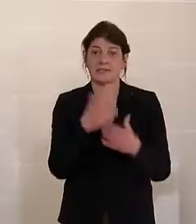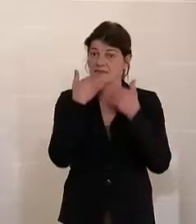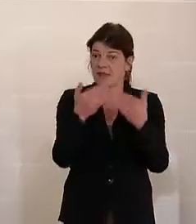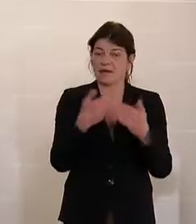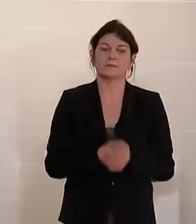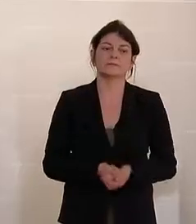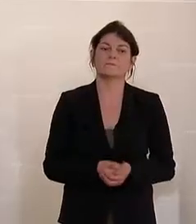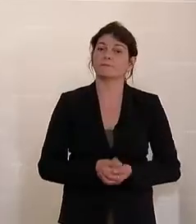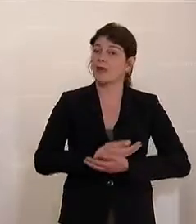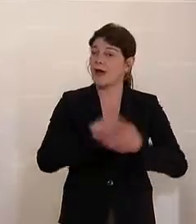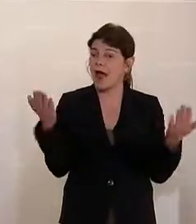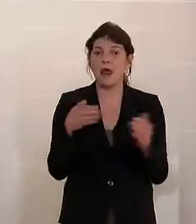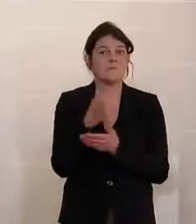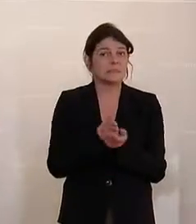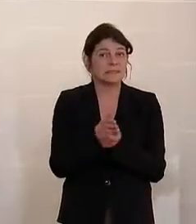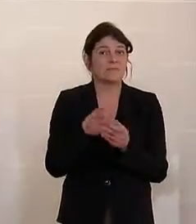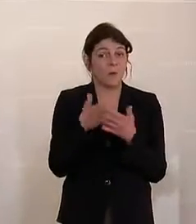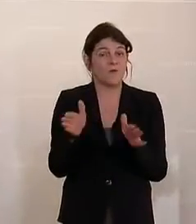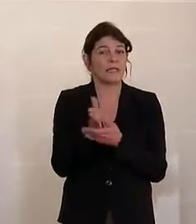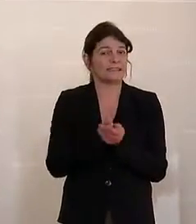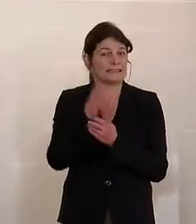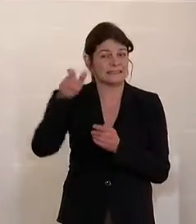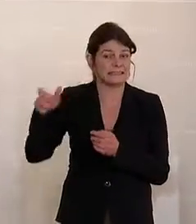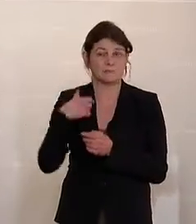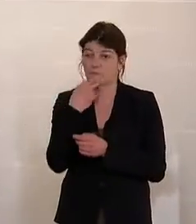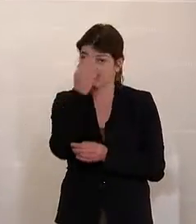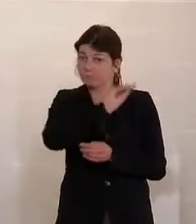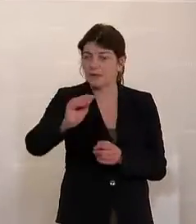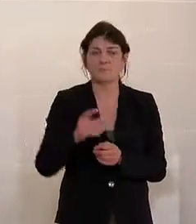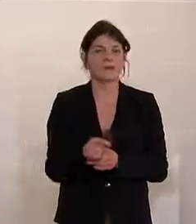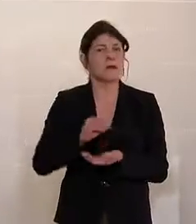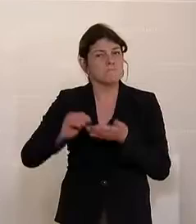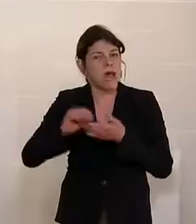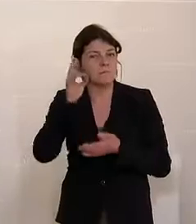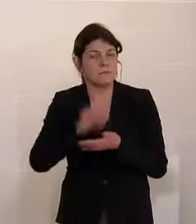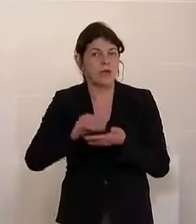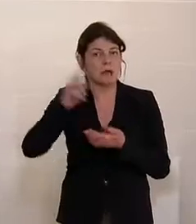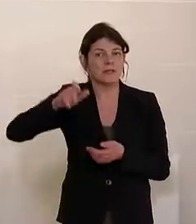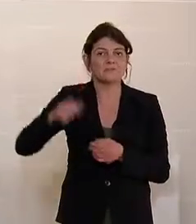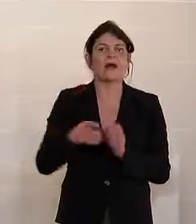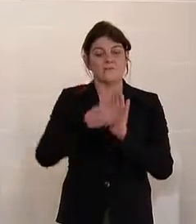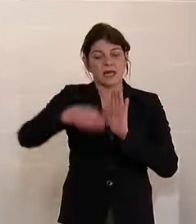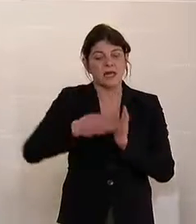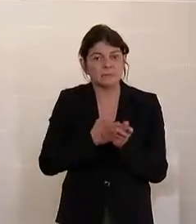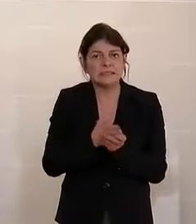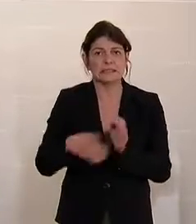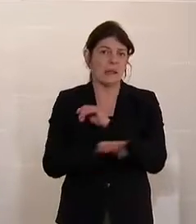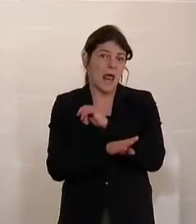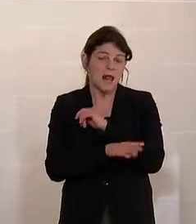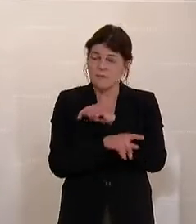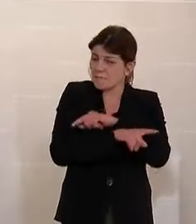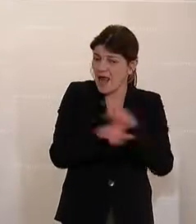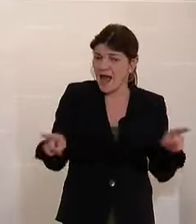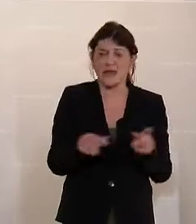alle Bediensteten im öffentlichen Dienst aussprechen, den Beamtinnen und Beamten, Vertragsbedienstete, den Lehrlingen, all